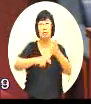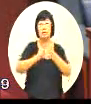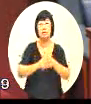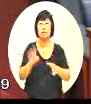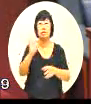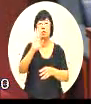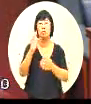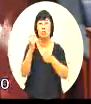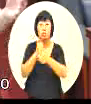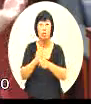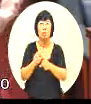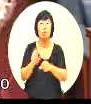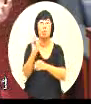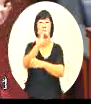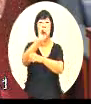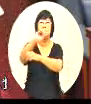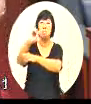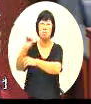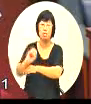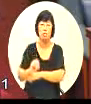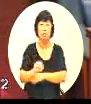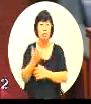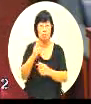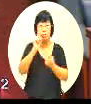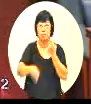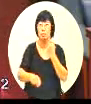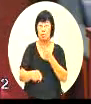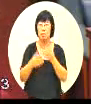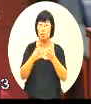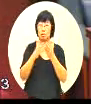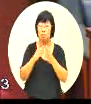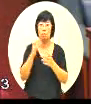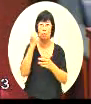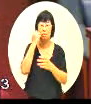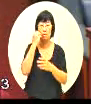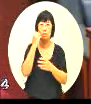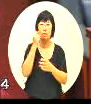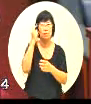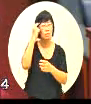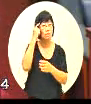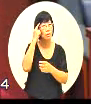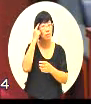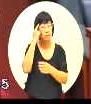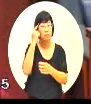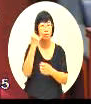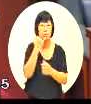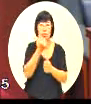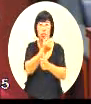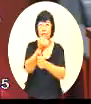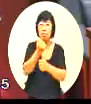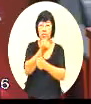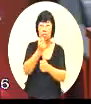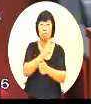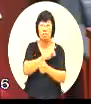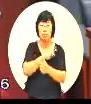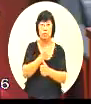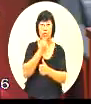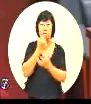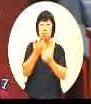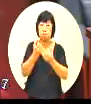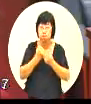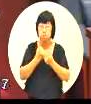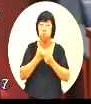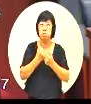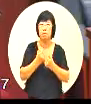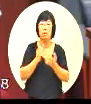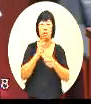就是什么都不要做，啊，那这样又不对啊，应该是。我们什么东西是可以控制在我们可以接受的范围，我